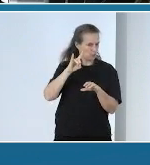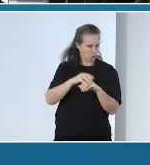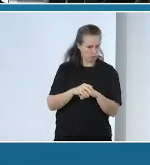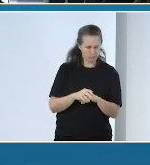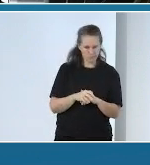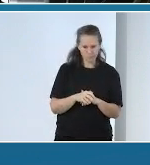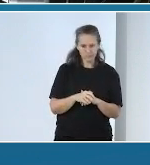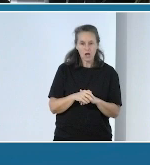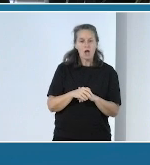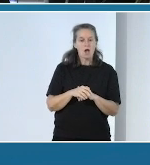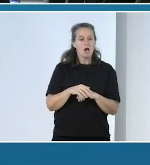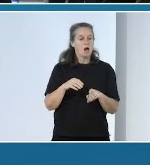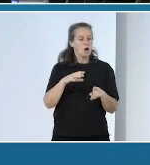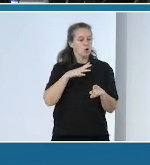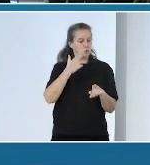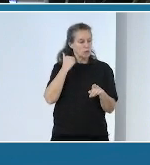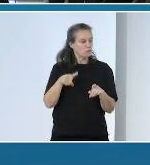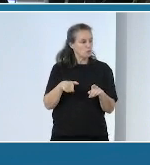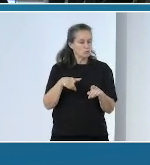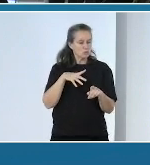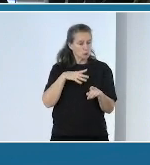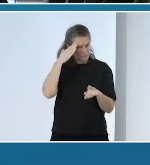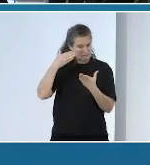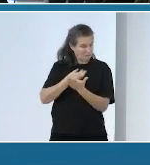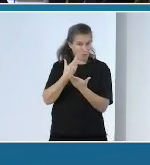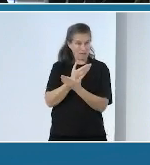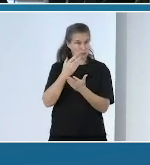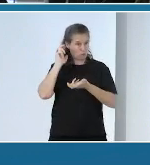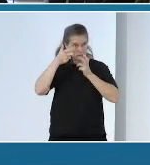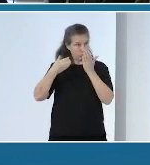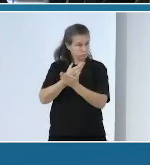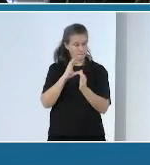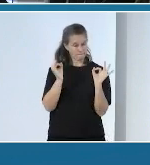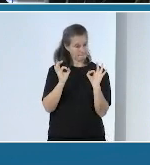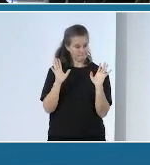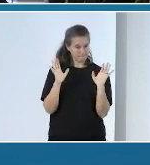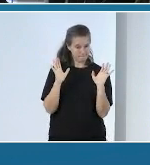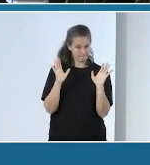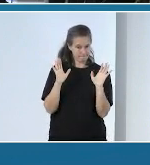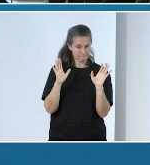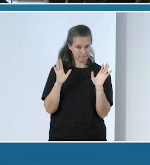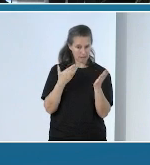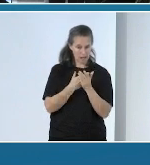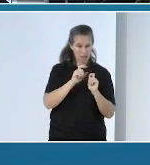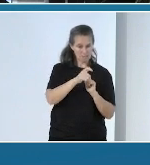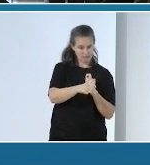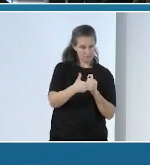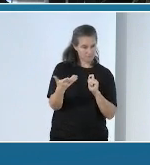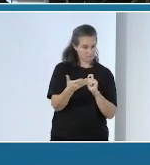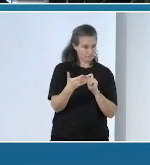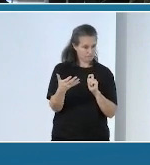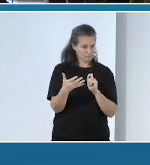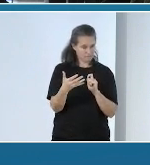Et on a montré que l'absence d'information vestibulaire dans l'hippocampe, elle conduit